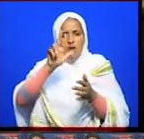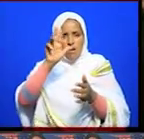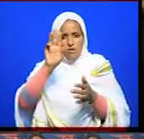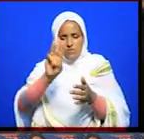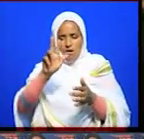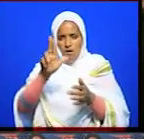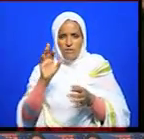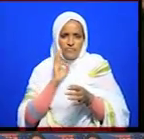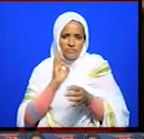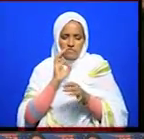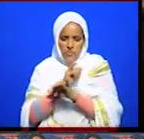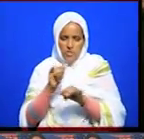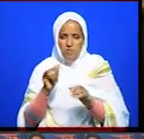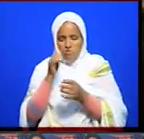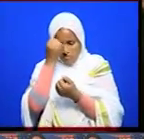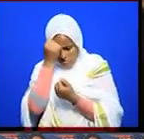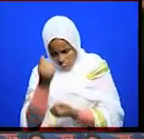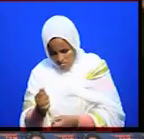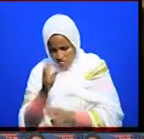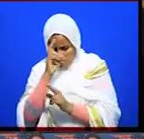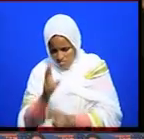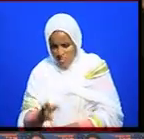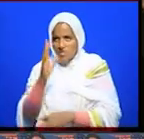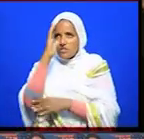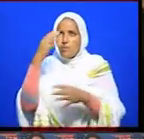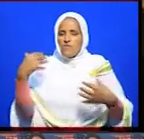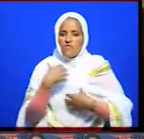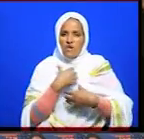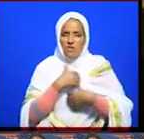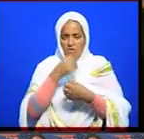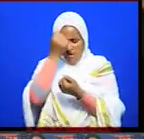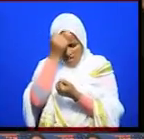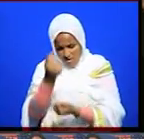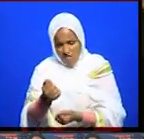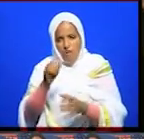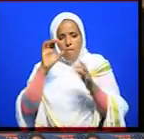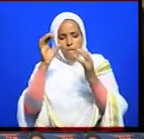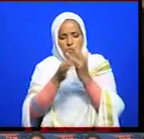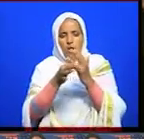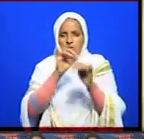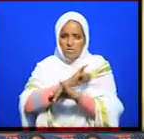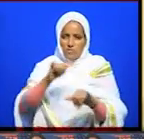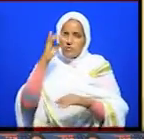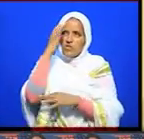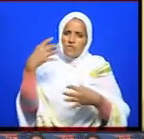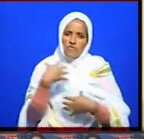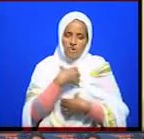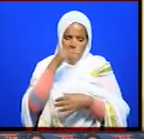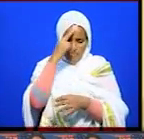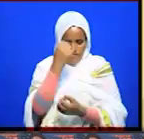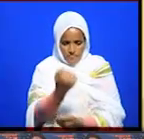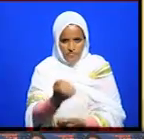ሳራ እያከበረችው እየታዘዘችው እግዚአብሔርን በመፍራት ለእግዚአብሔር እንደምትገዛ ባሏንም እግዚአብሔርን